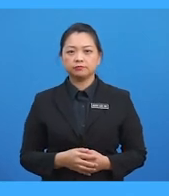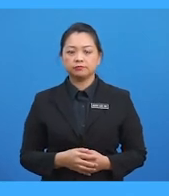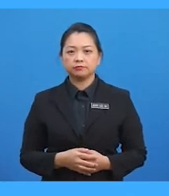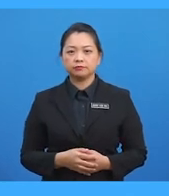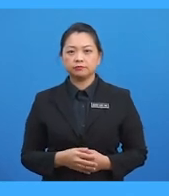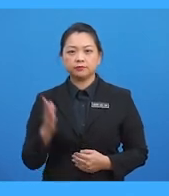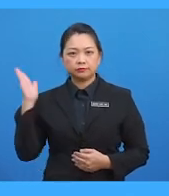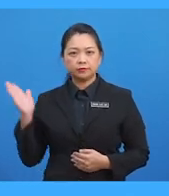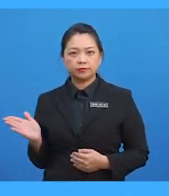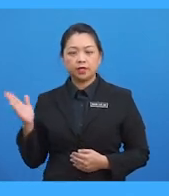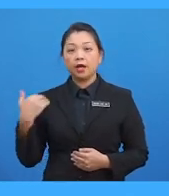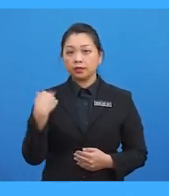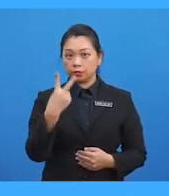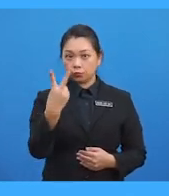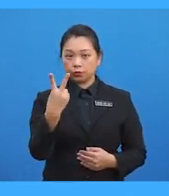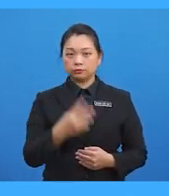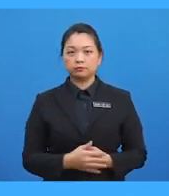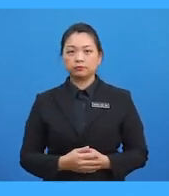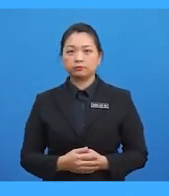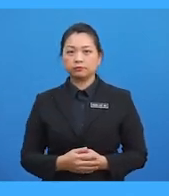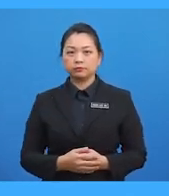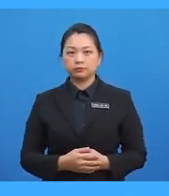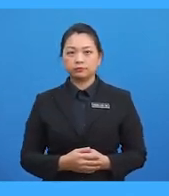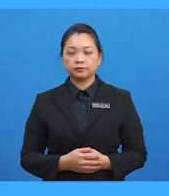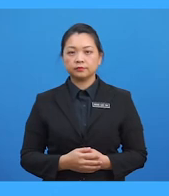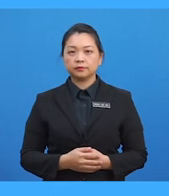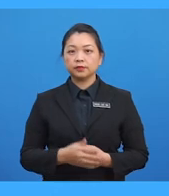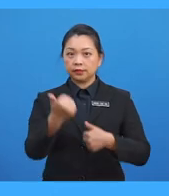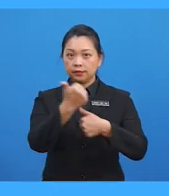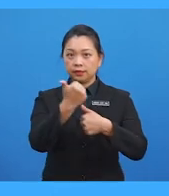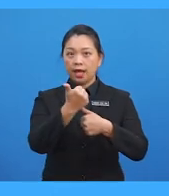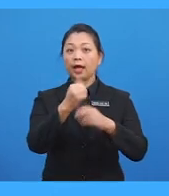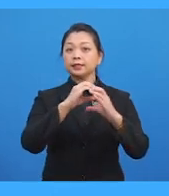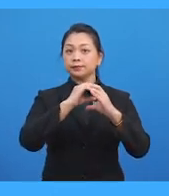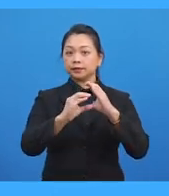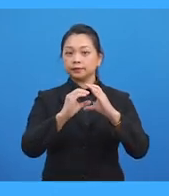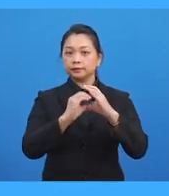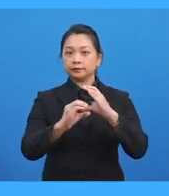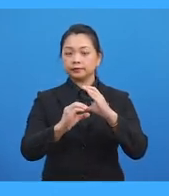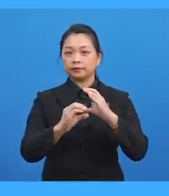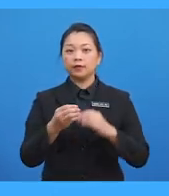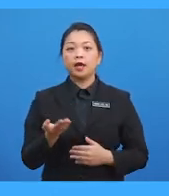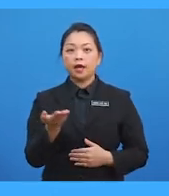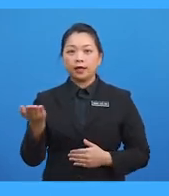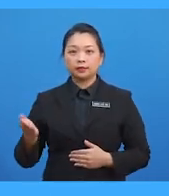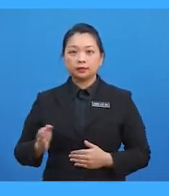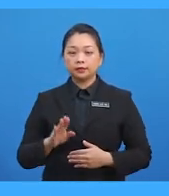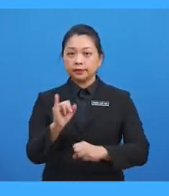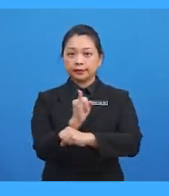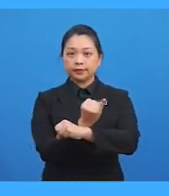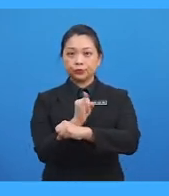intelek pula terbagi kepada dua, iaitu A. Hak cipta dan B. Harta